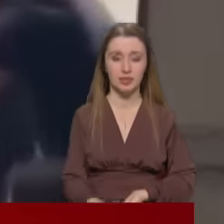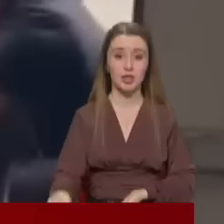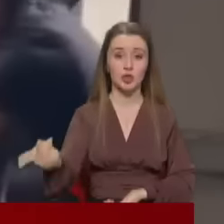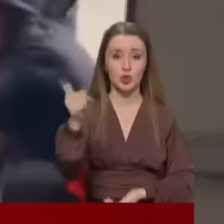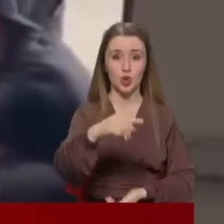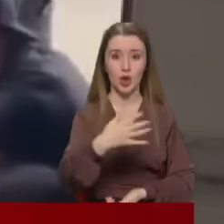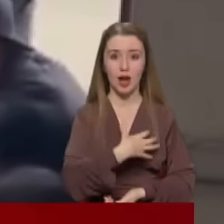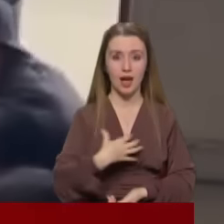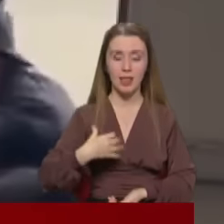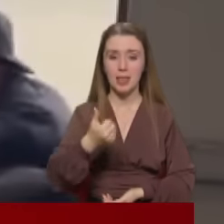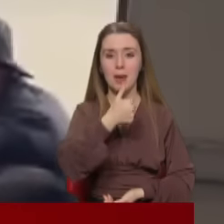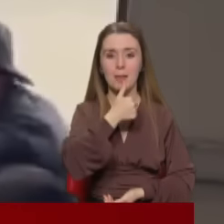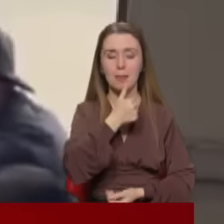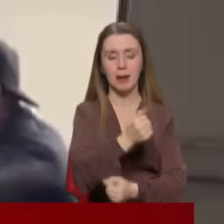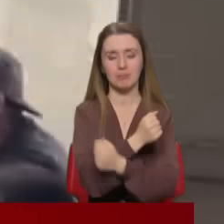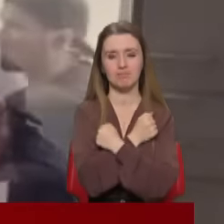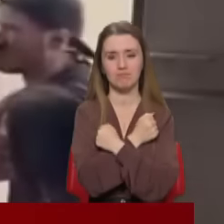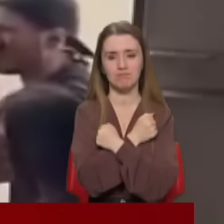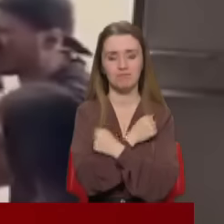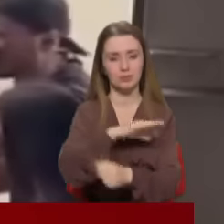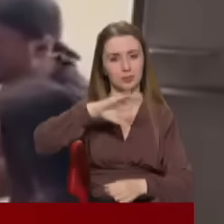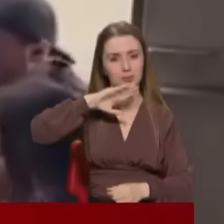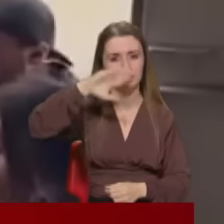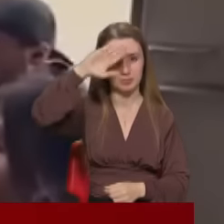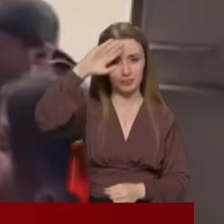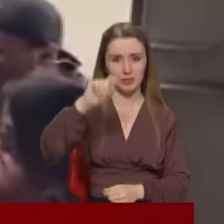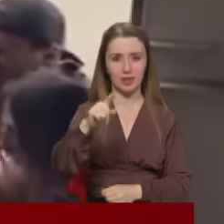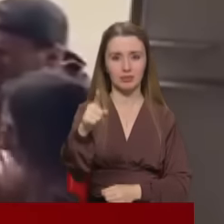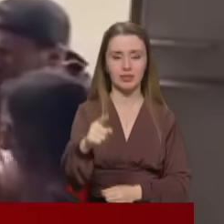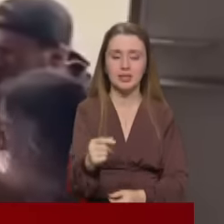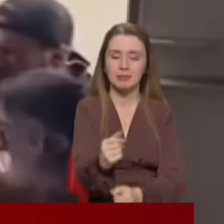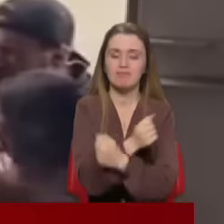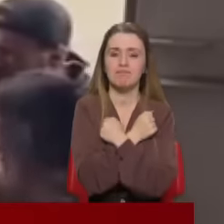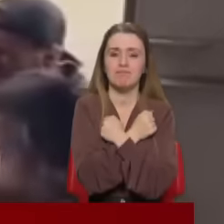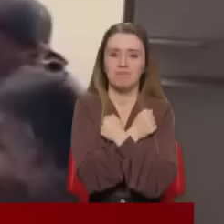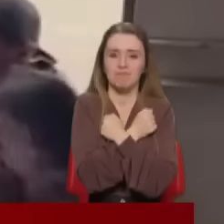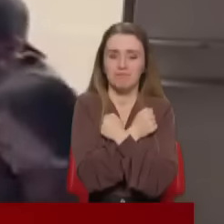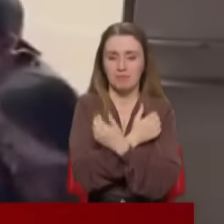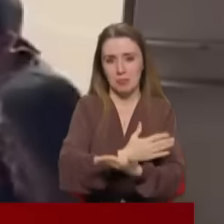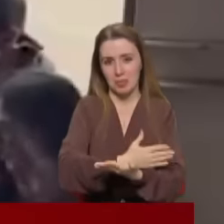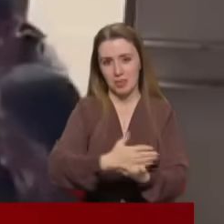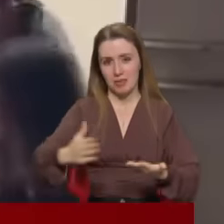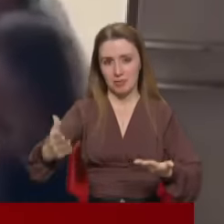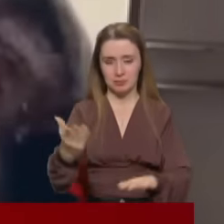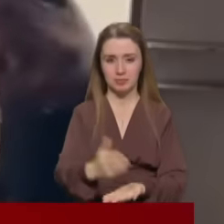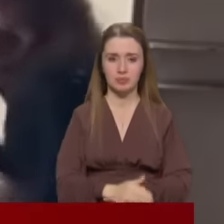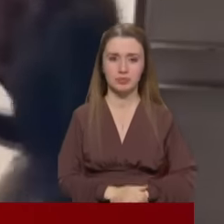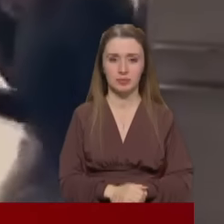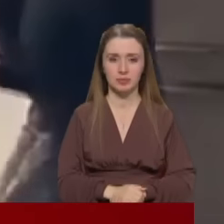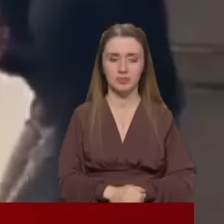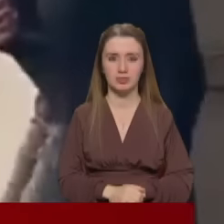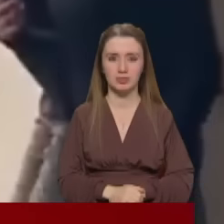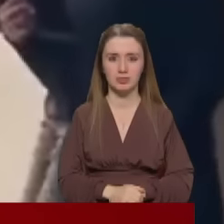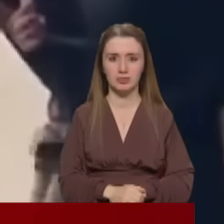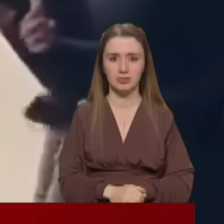Ardından annesi ve babasına sarıldı, ellerini öptü. Uzun uzun kucaklaştılar, hasret giderdiler.